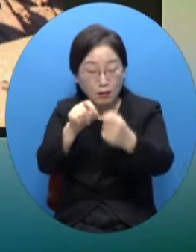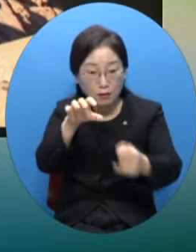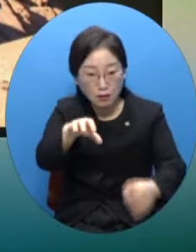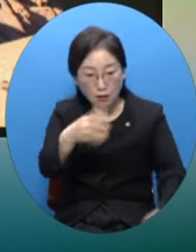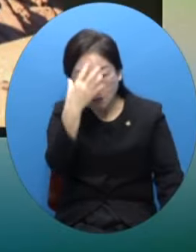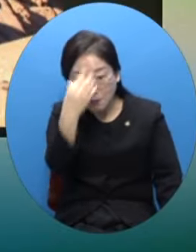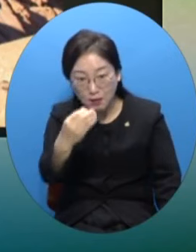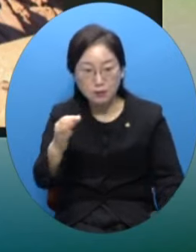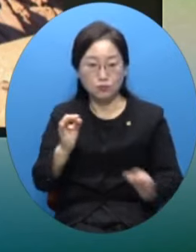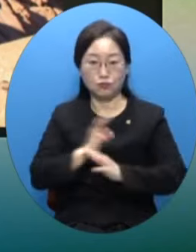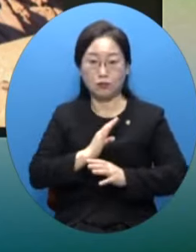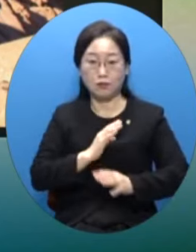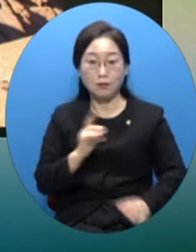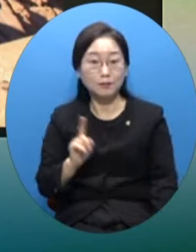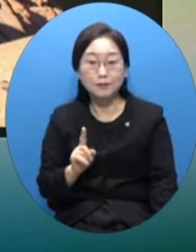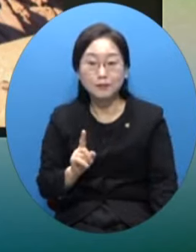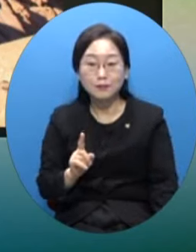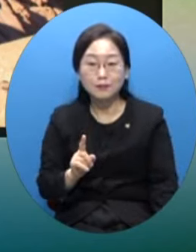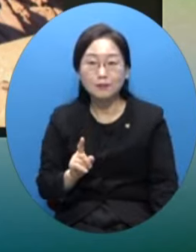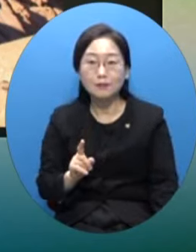되었습니다.